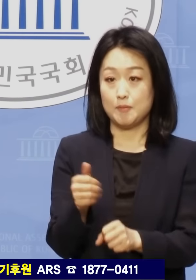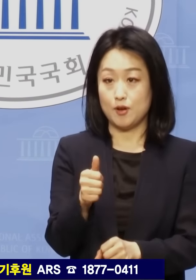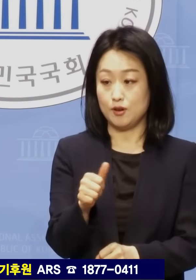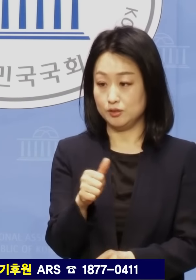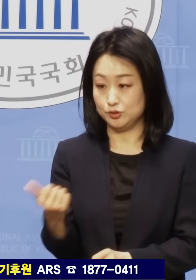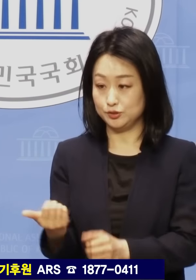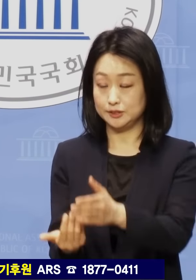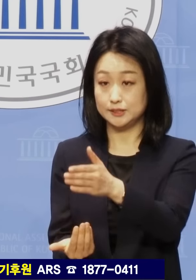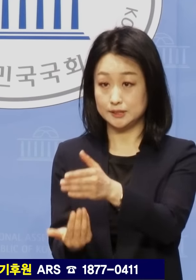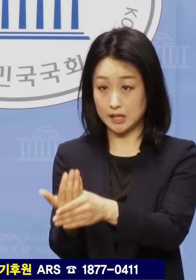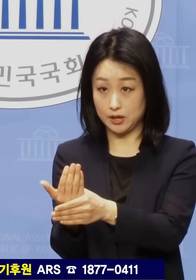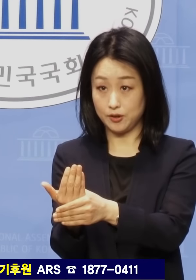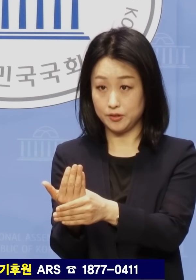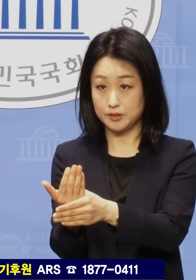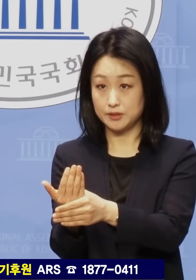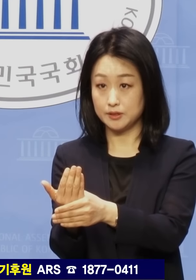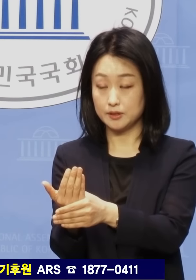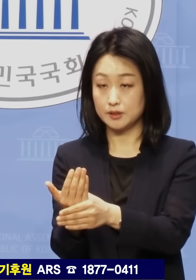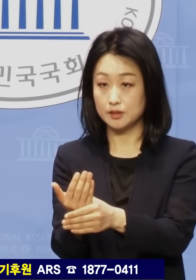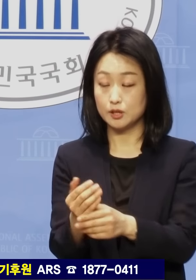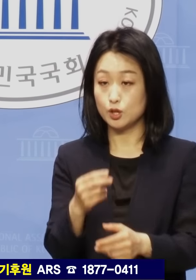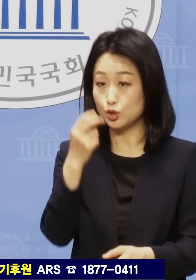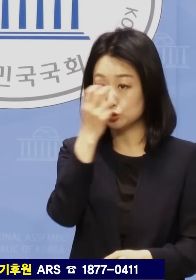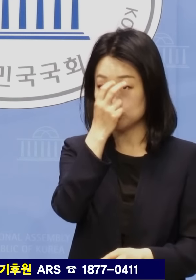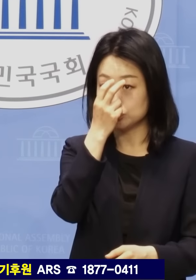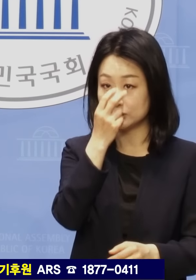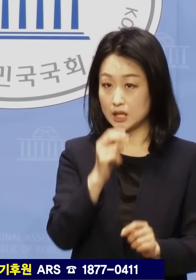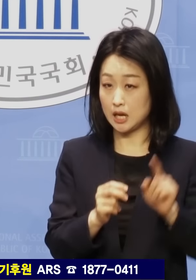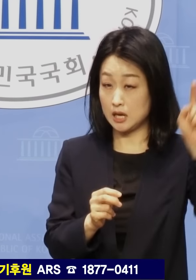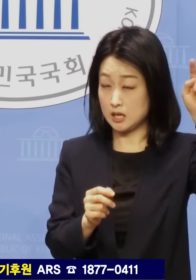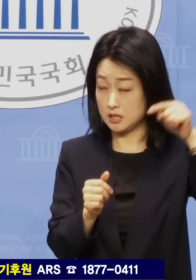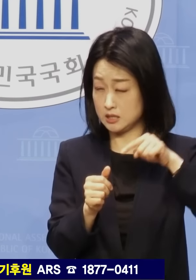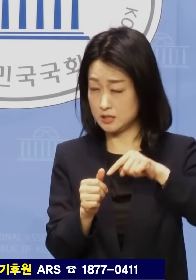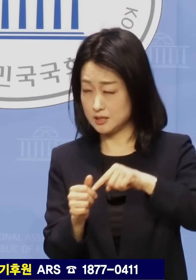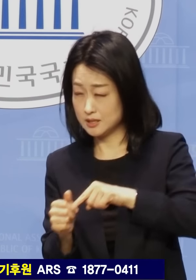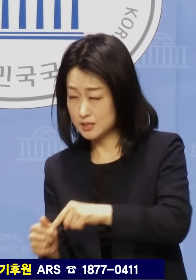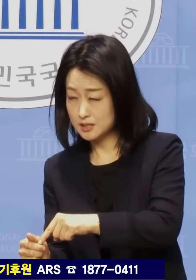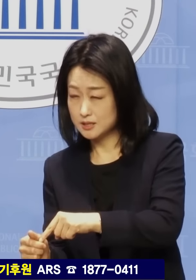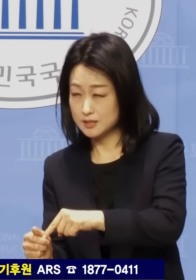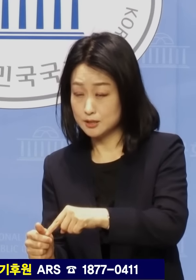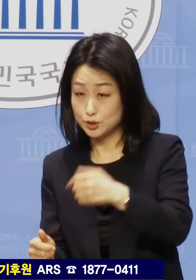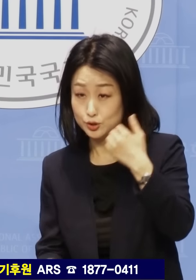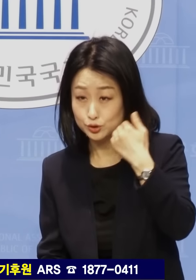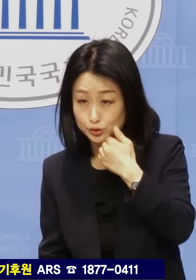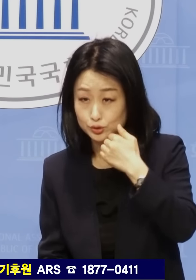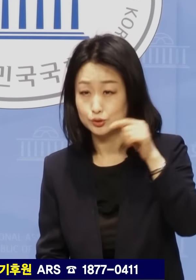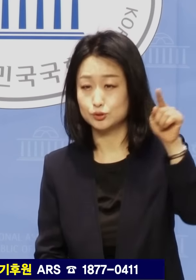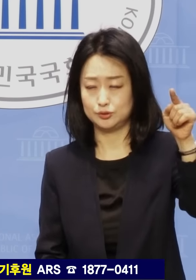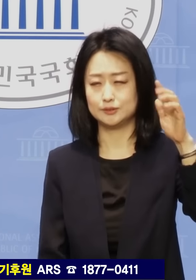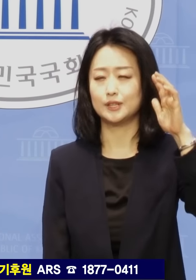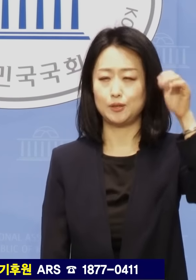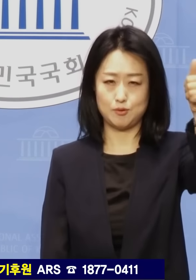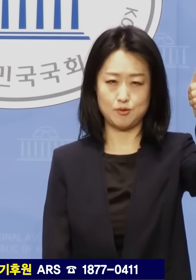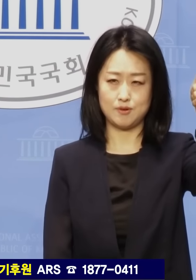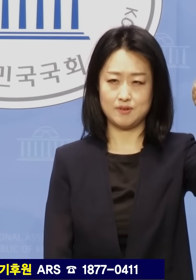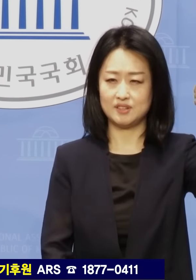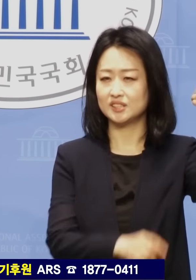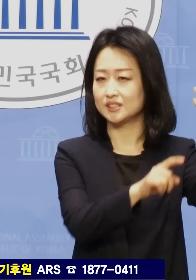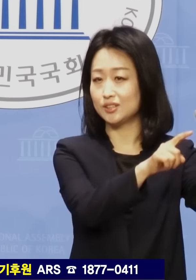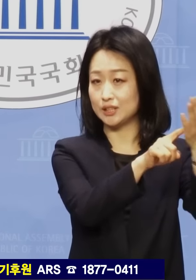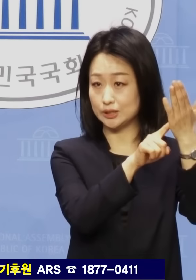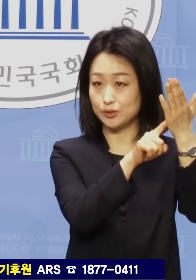사건 수사 외의 정점에 윤석 대통령이 있었음이 드러나고 있습니다